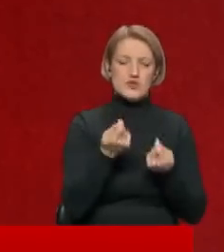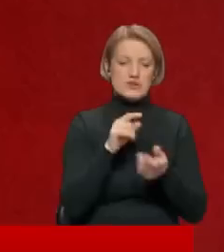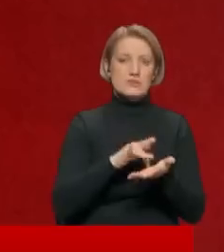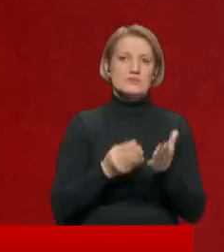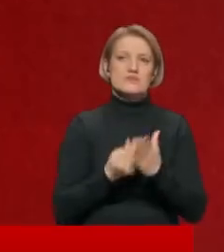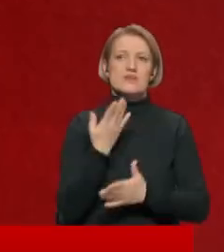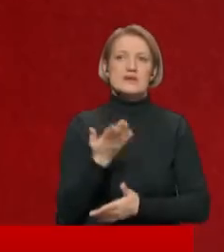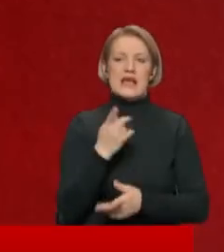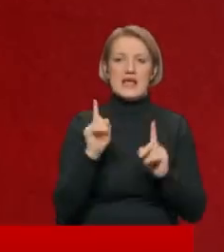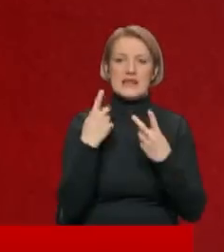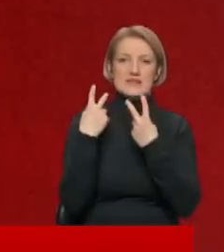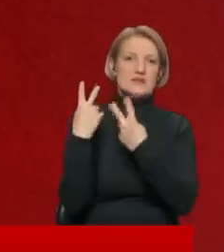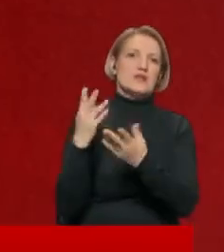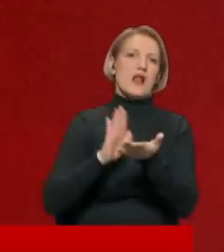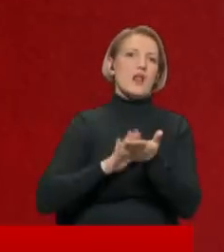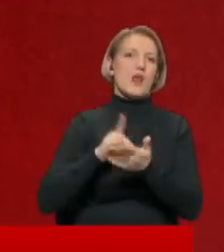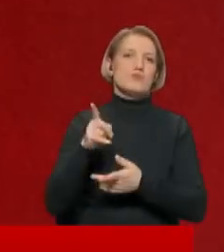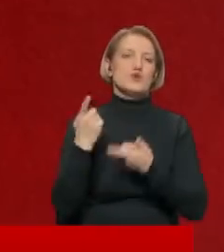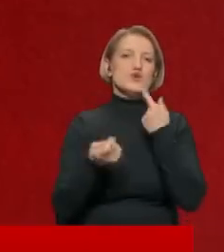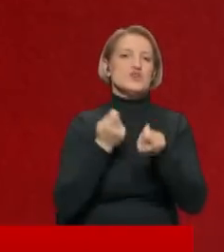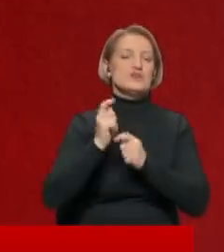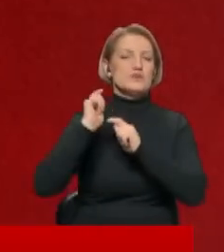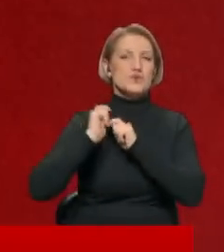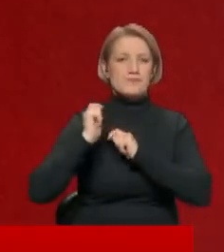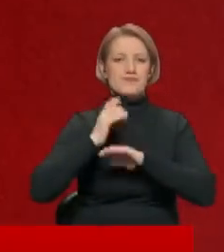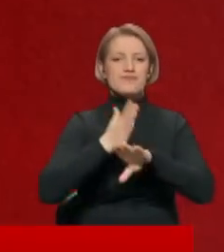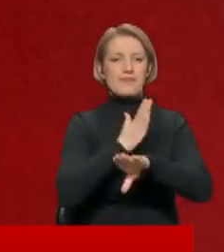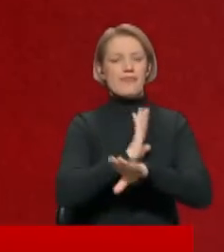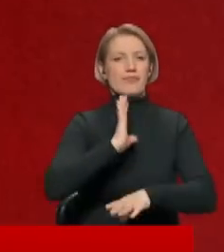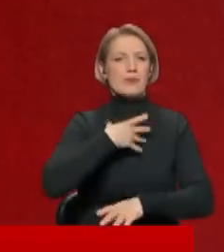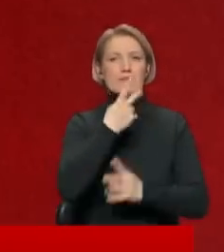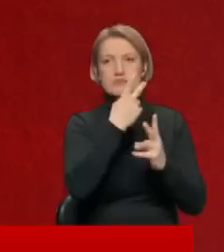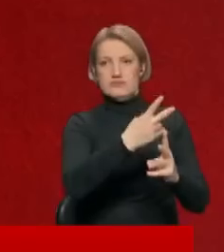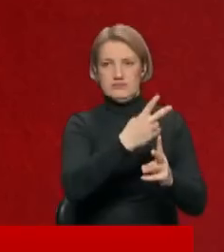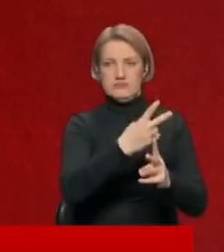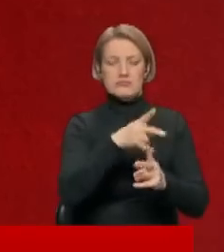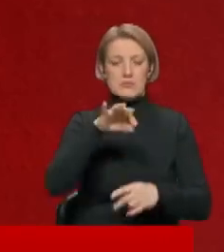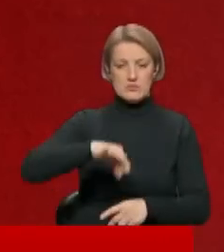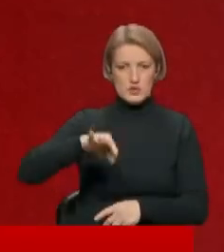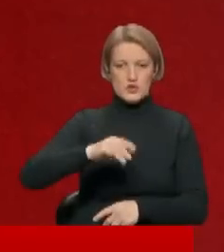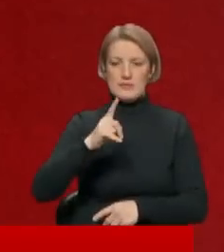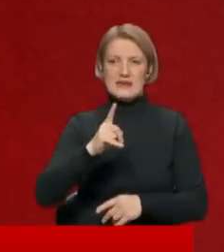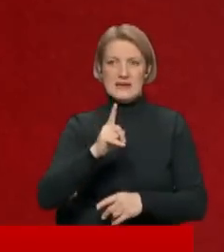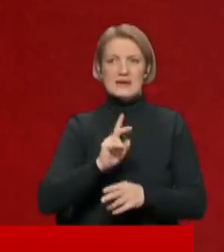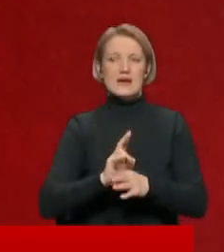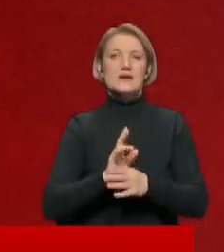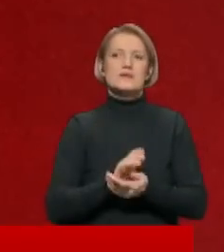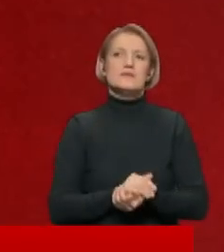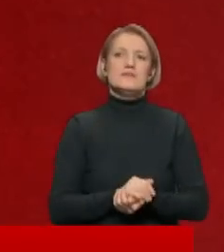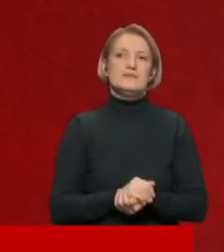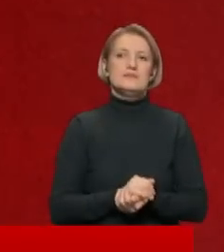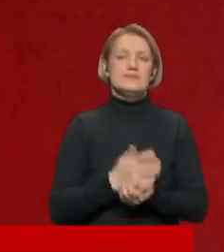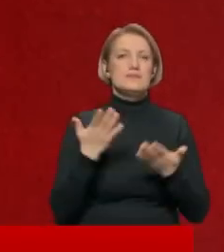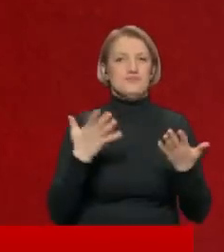yok yetki sizde Yani bu işin küfesi vatandaşın işverenin sırtında Bugün bir eşiği geçtiğinizde